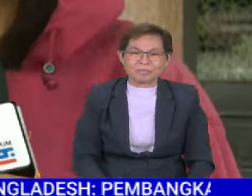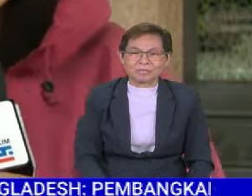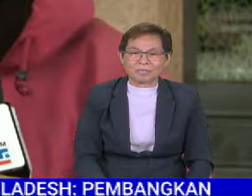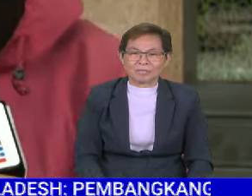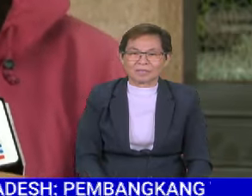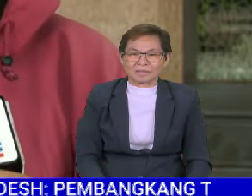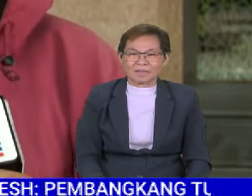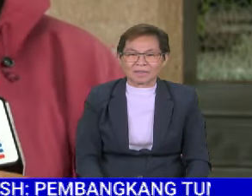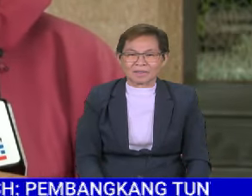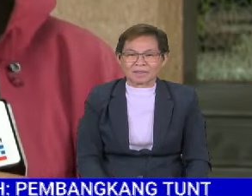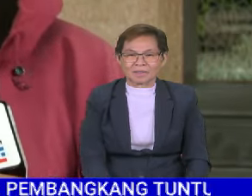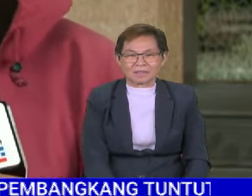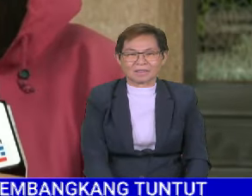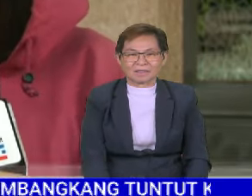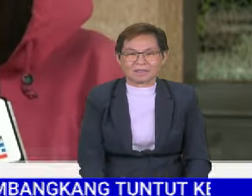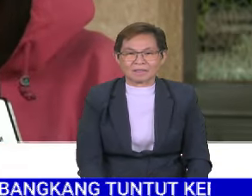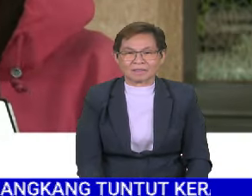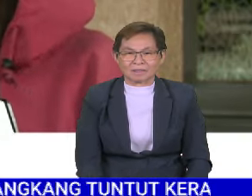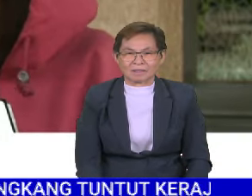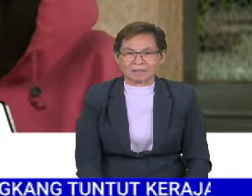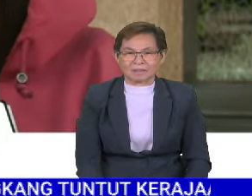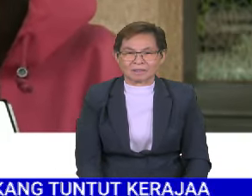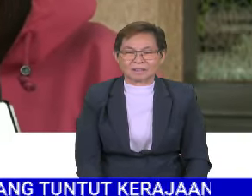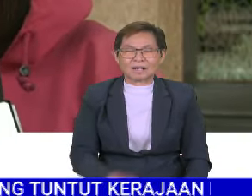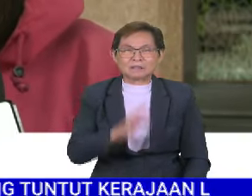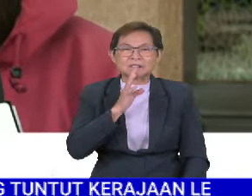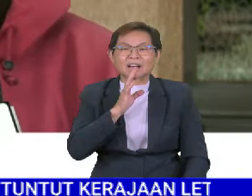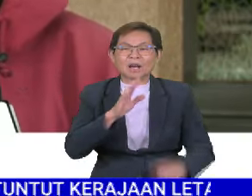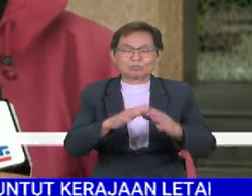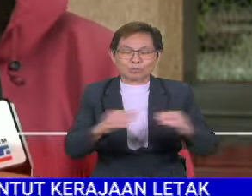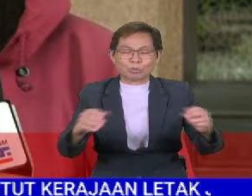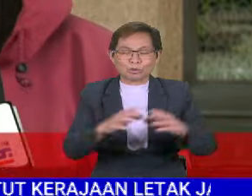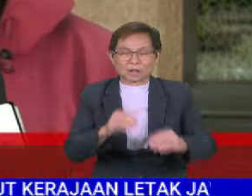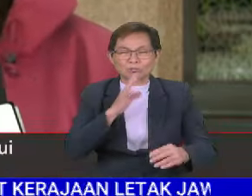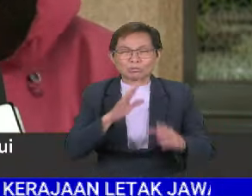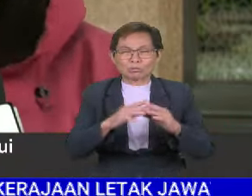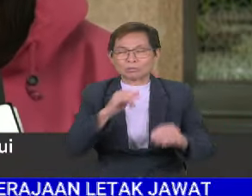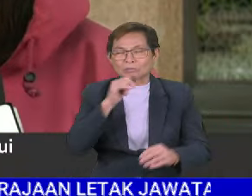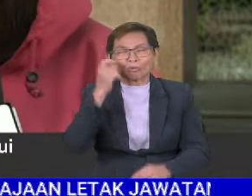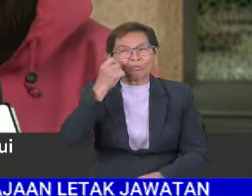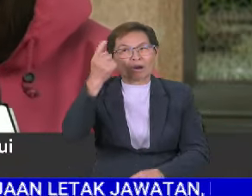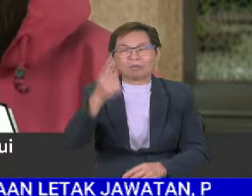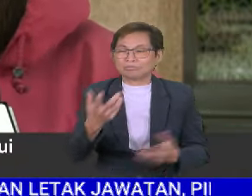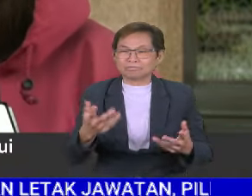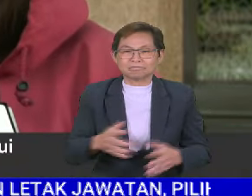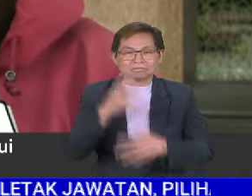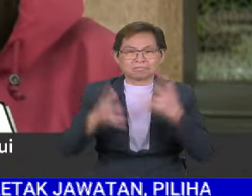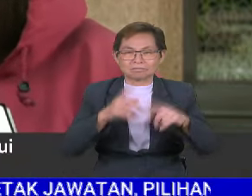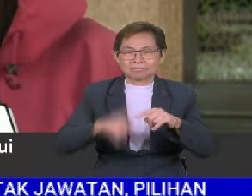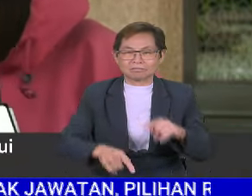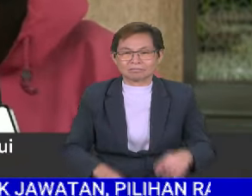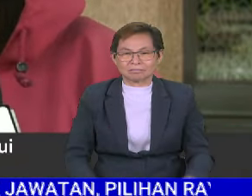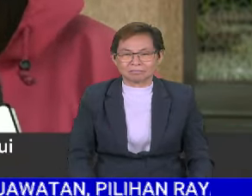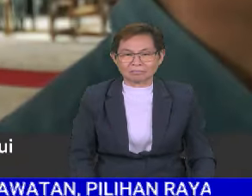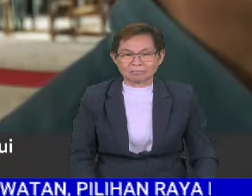日本では仏教がほとんどでイスラム教初めてでいろいろ東南アジア行ったんですけど初めてモスク